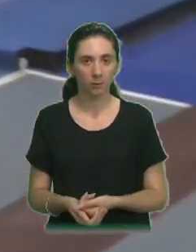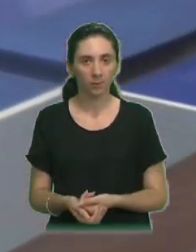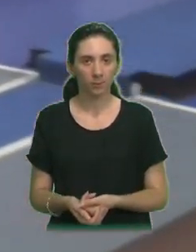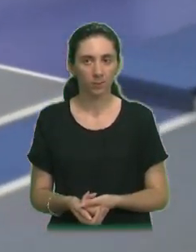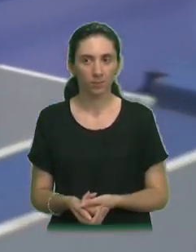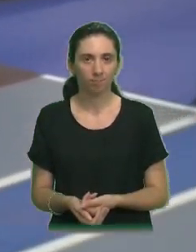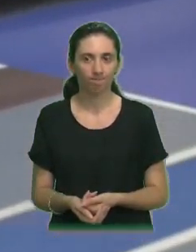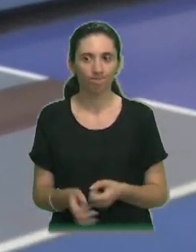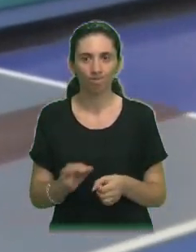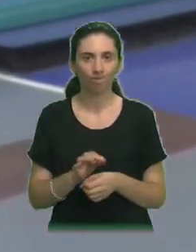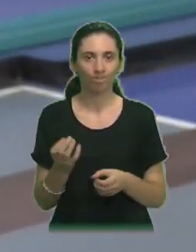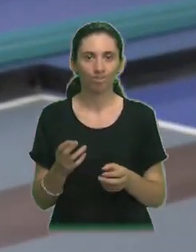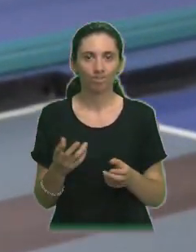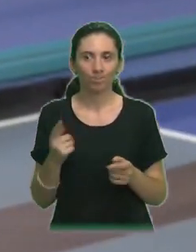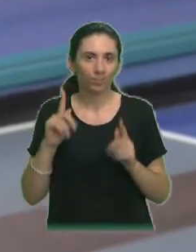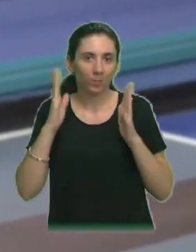Nevjerojatan.